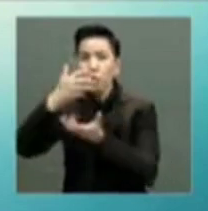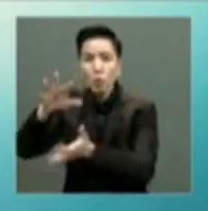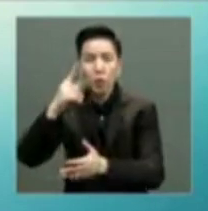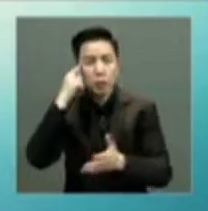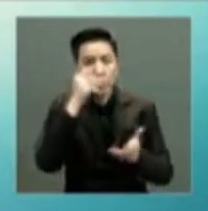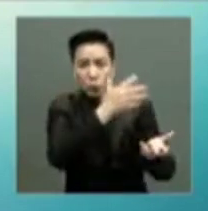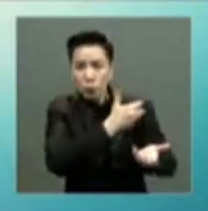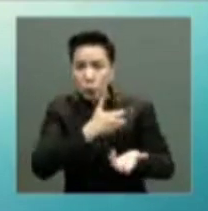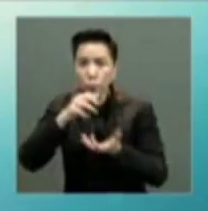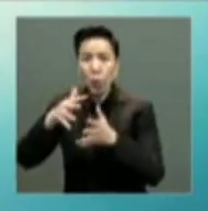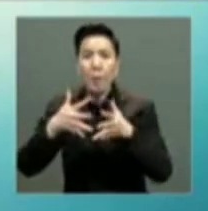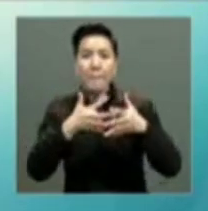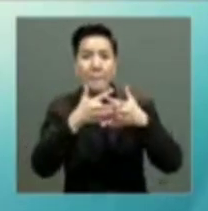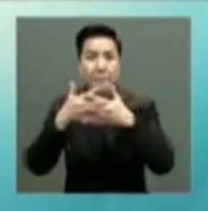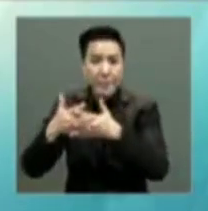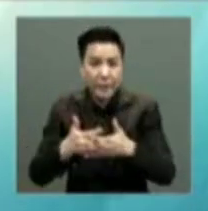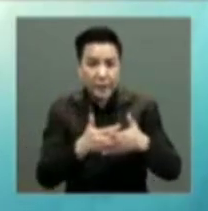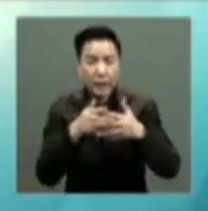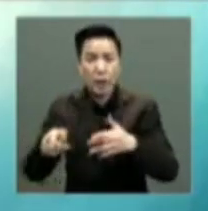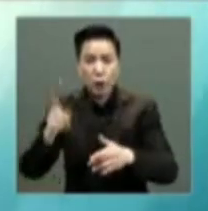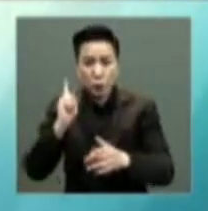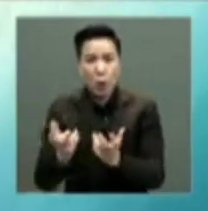เป็นเมืองที่ใหญ่มากแล้วก็ได้รับการขนานนามว่าเป็นเป็นเมืองหลวงทางด้านการเงินของเค้านะครับแล้วก็ตอนนี้เห็นโลงศพที่เขาบอกว่าไม่สามารถที่จะหาญาติได้นี่ก็ต้องไปหาเกาะเกาะนึงแล้วก็ขุดหลุมฝังศพไปจำนวนมากเรียงกันเงินเต็มเลยนะครับแล้วก็เออเรื่องของตอนนี้ก็บอกว่าเรื่องของผลิตเลขแล้วเอออุปกรณ์ทางการแพทย์ก็ยังไม่พอนะครับซึ่งจะต้องมีการเรียกหาเรียกใช้กันดึงกันมาจากทั่วโลกเพื่อที่จะให้เขาได้ใช้ทั้งๆที่เขาก็เป็นบริษัทชั้นนำของโลกมีเครือข่ายอยู่ต่างประเทศมากมายก็ต้องพยายามส่งกลับไปยัง3